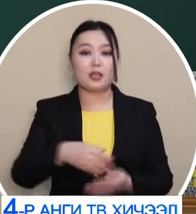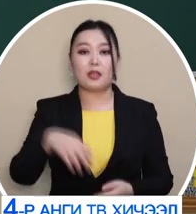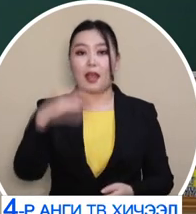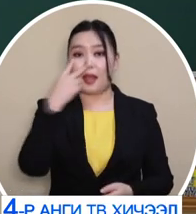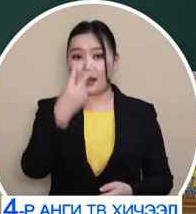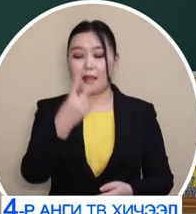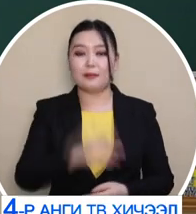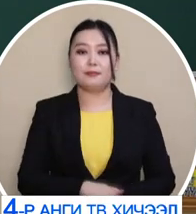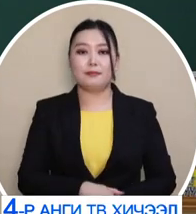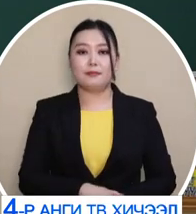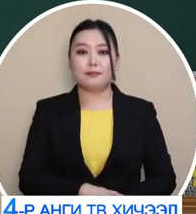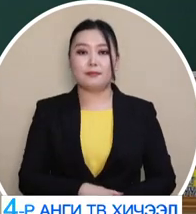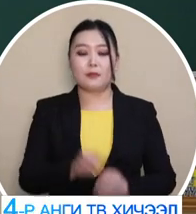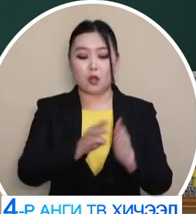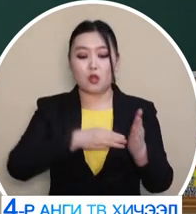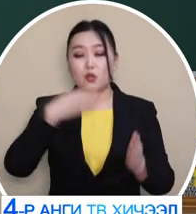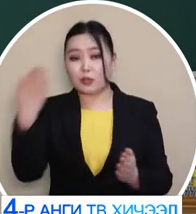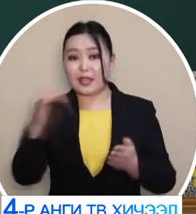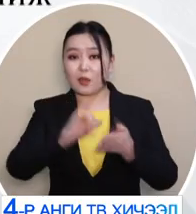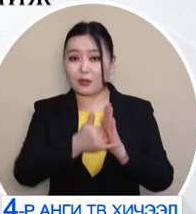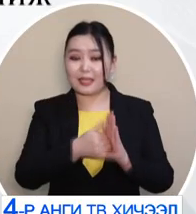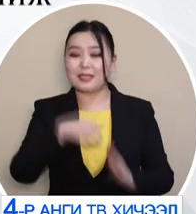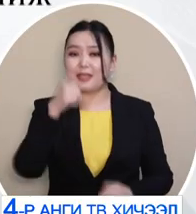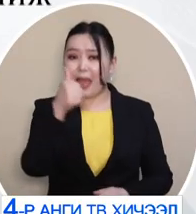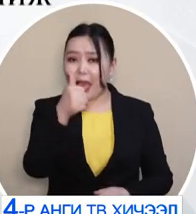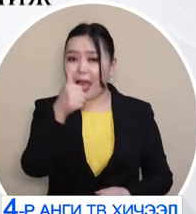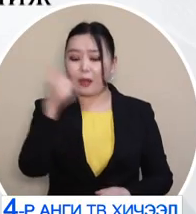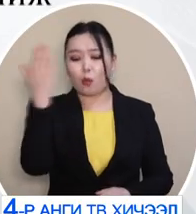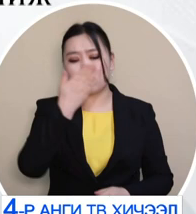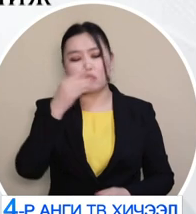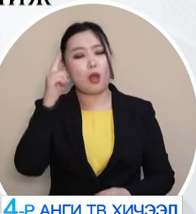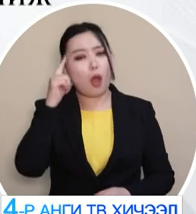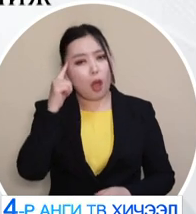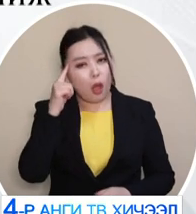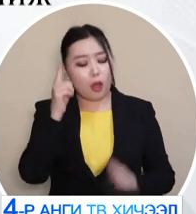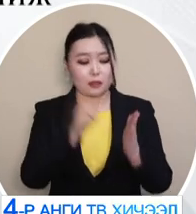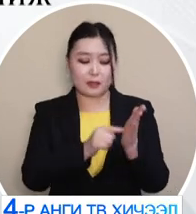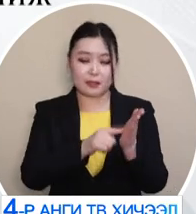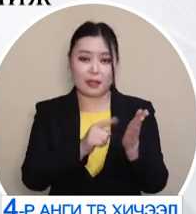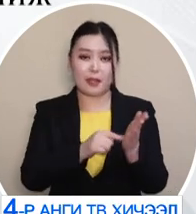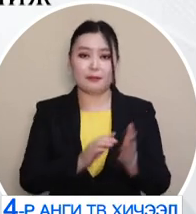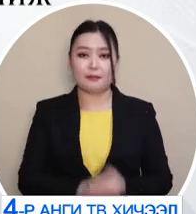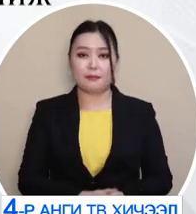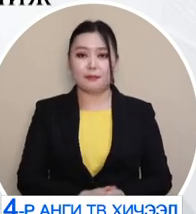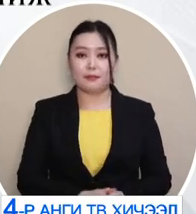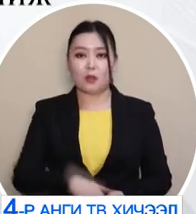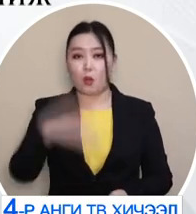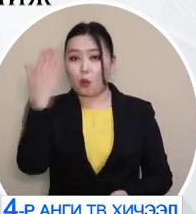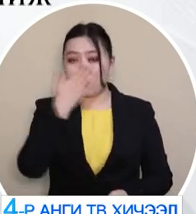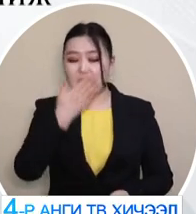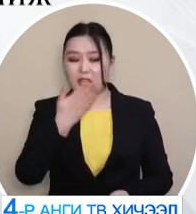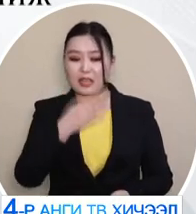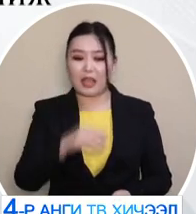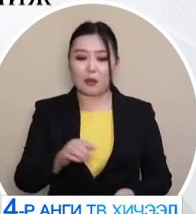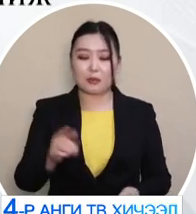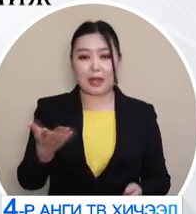дараах санамжийн дагуу уран тод уншинаа. Шүлгийн утгыг сайтар уншиж ойлгох хэрэгтэй. За,